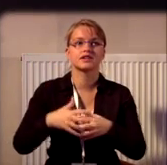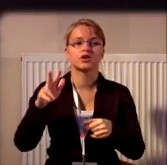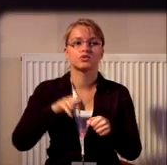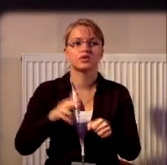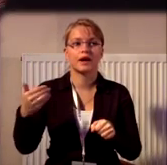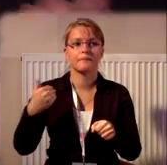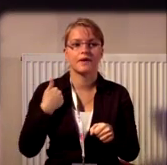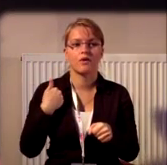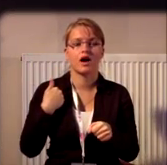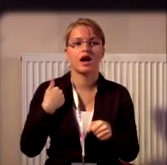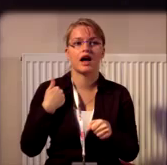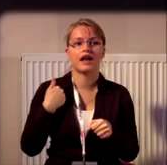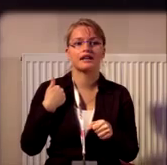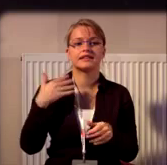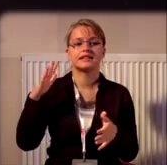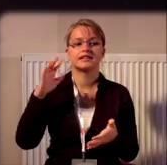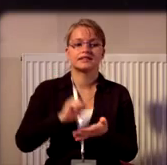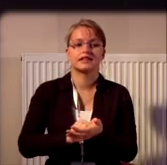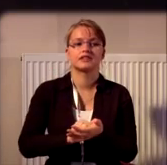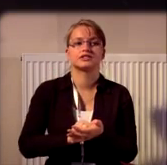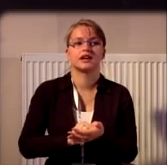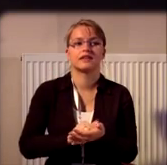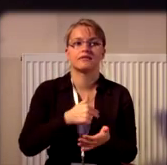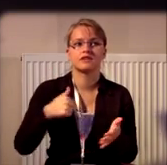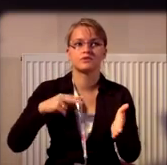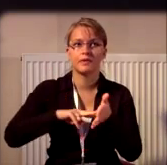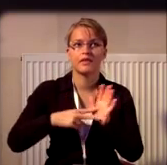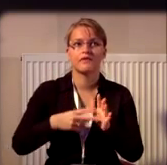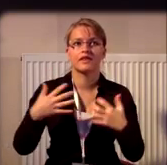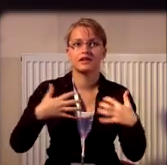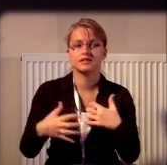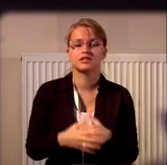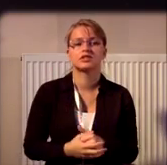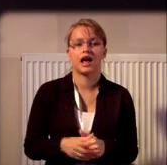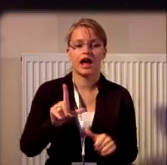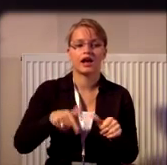na zajęciach artystycznych. Ale udało się, proszę Państwa.